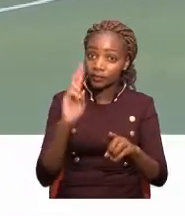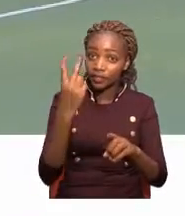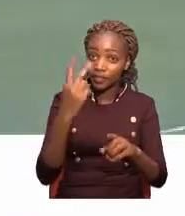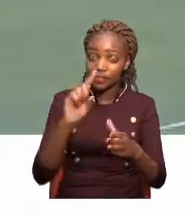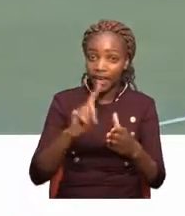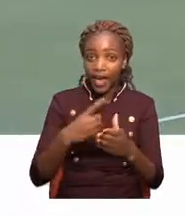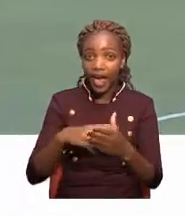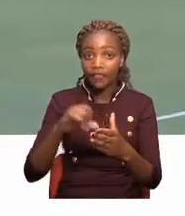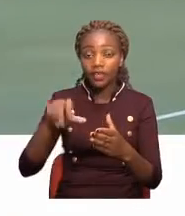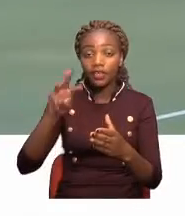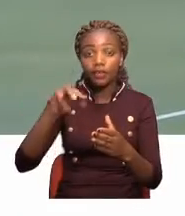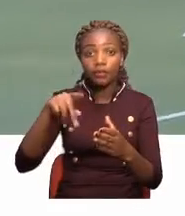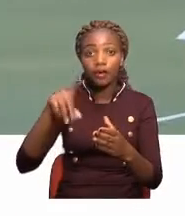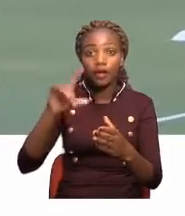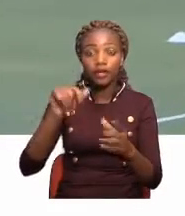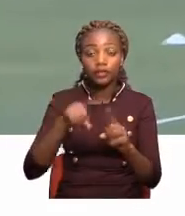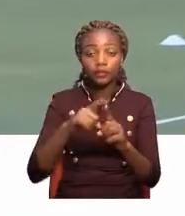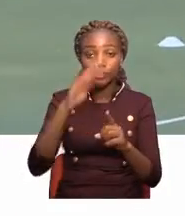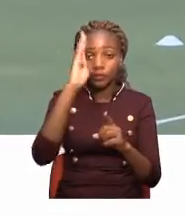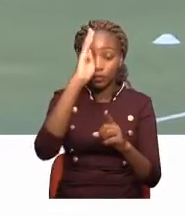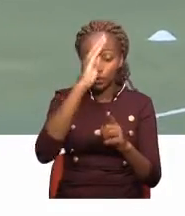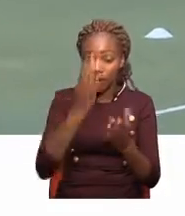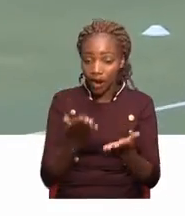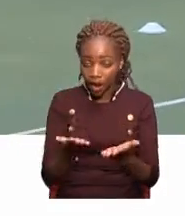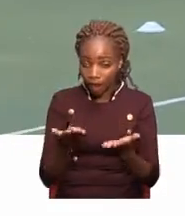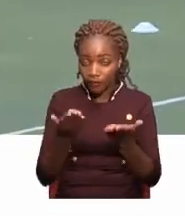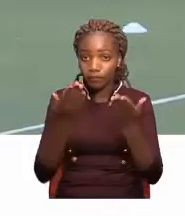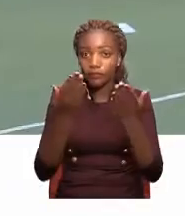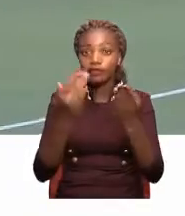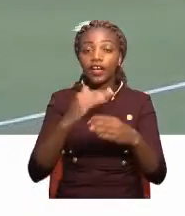na Bungoma zikishwa ngazi hadi daraja la tatu baada ya kuchukua